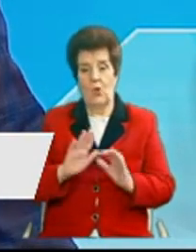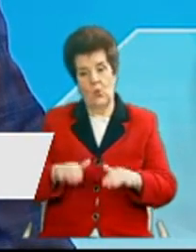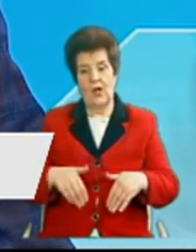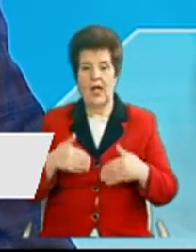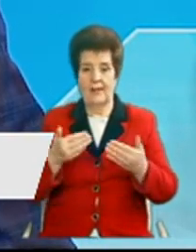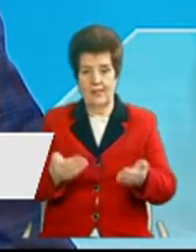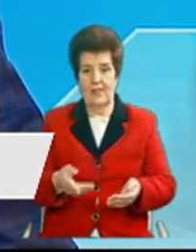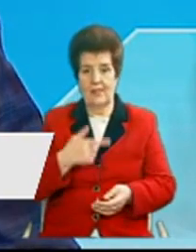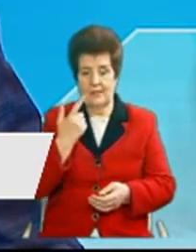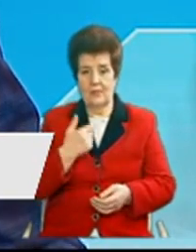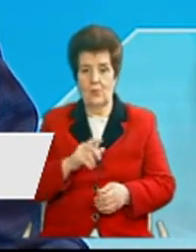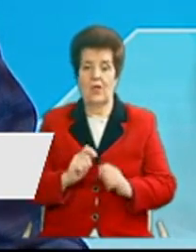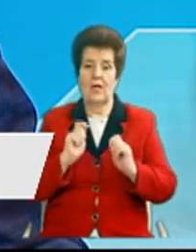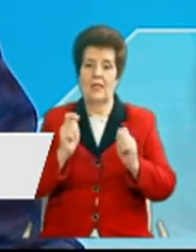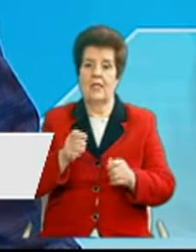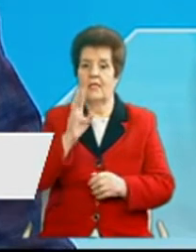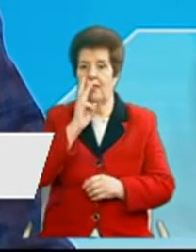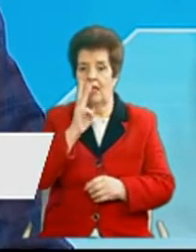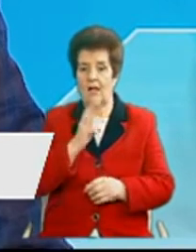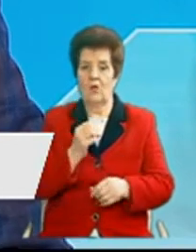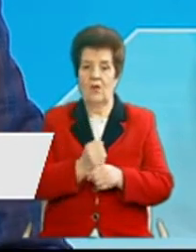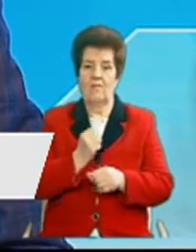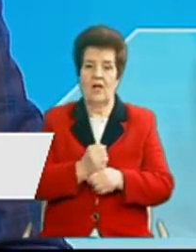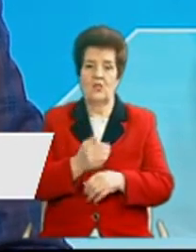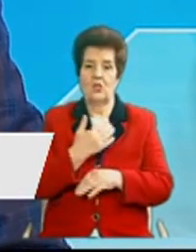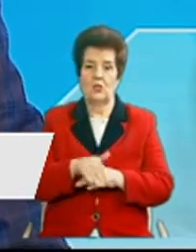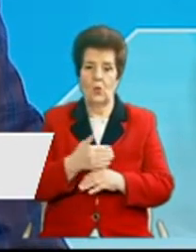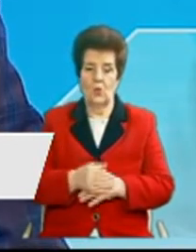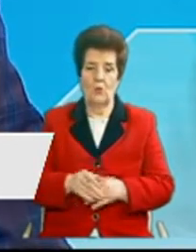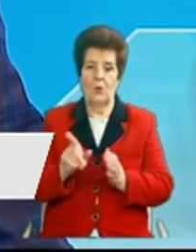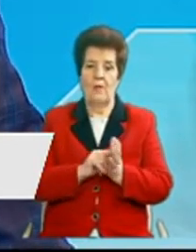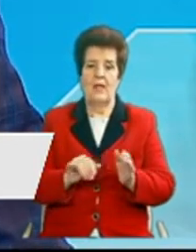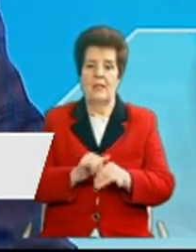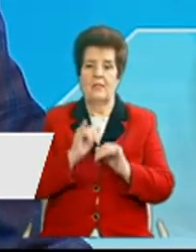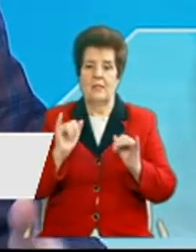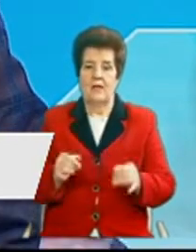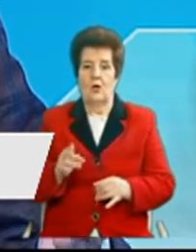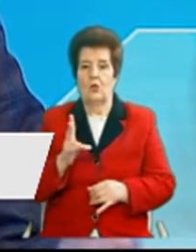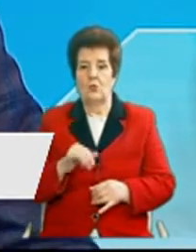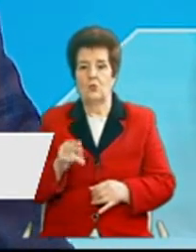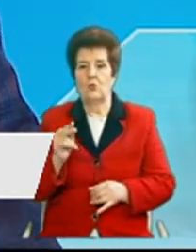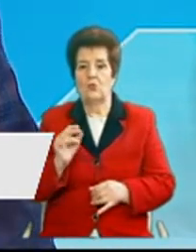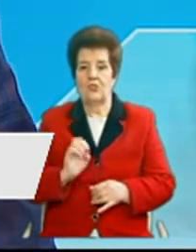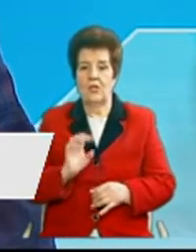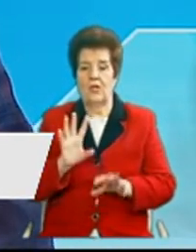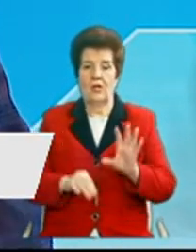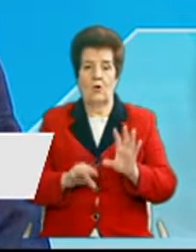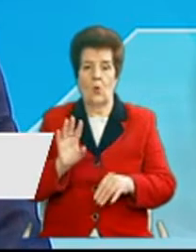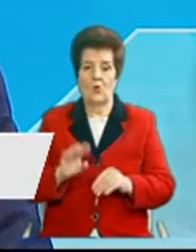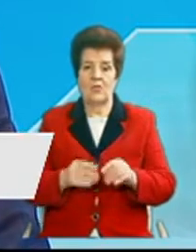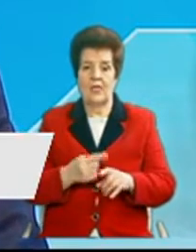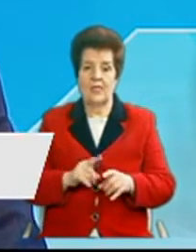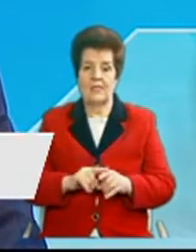zis, că le dă salarii, că le face drumuri, că le mărește pensia, că nu știu ce. Eu consider că acestea sunt